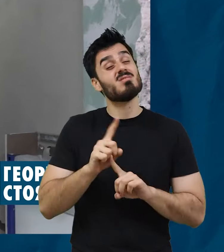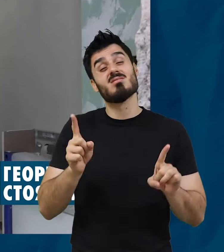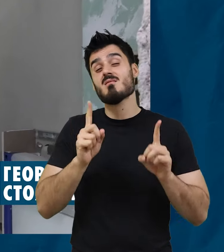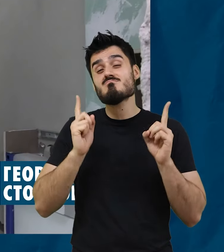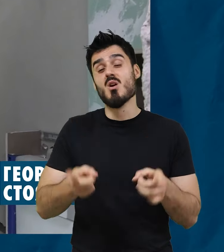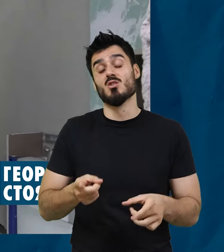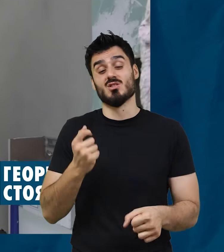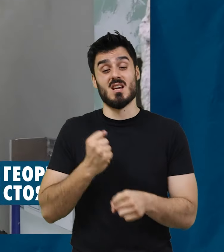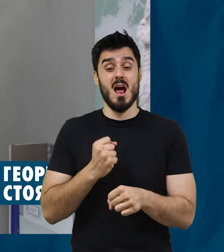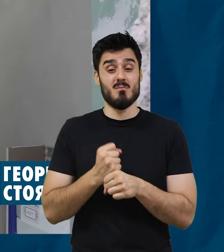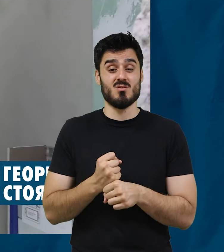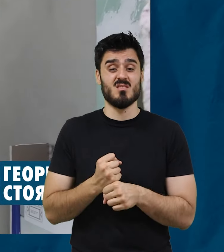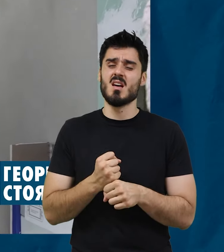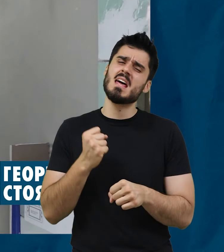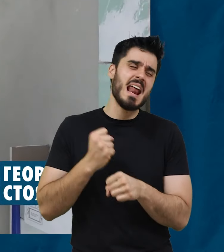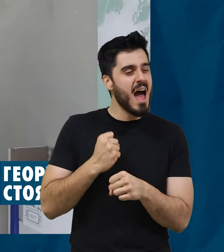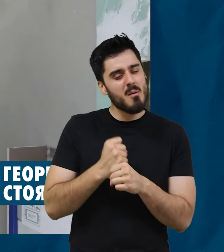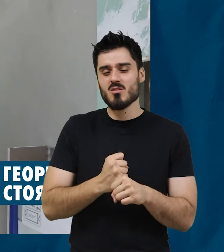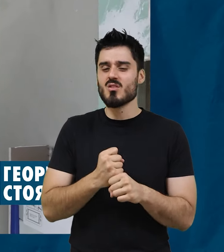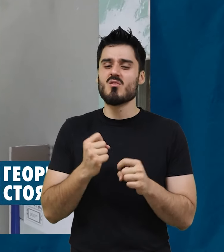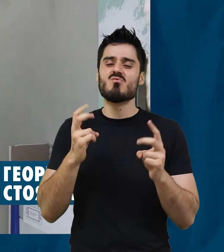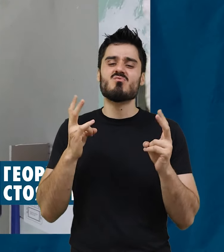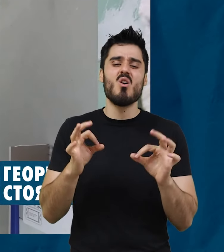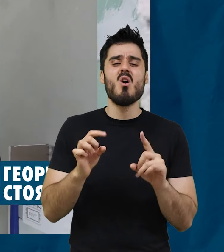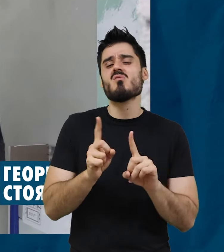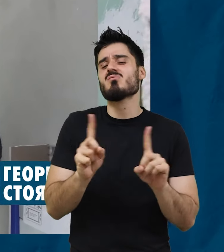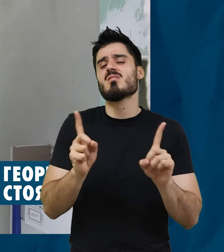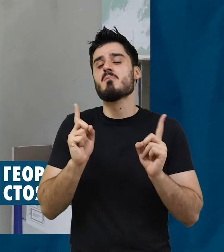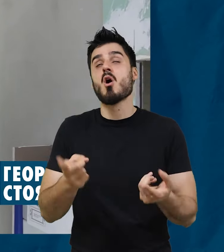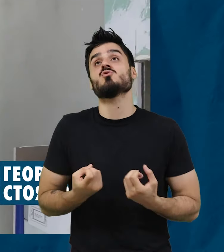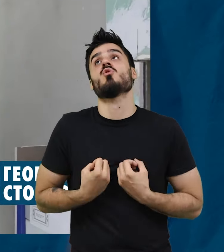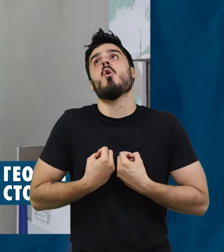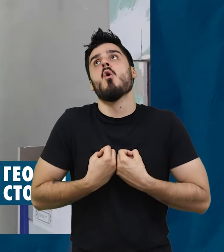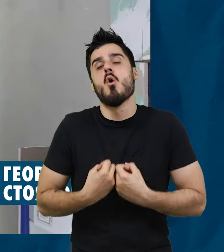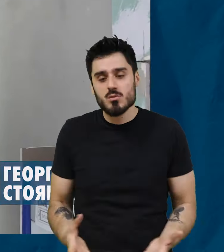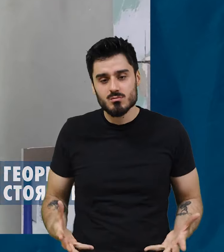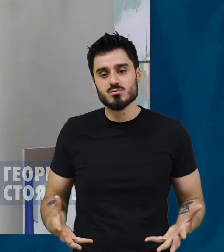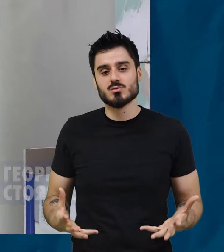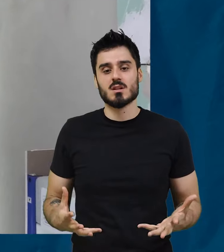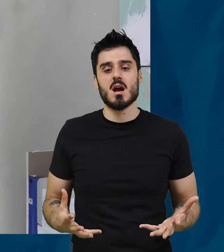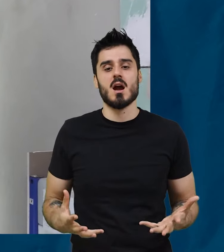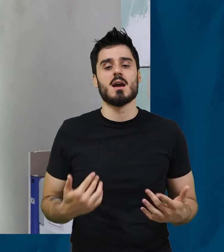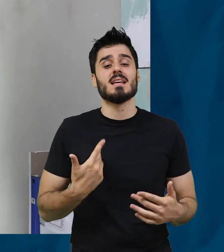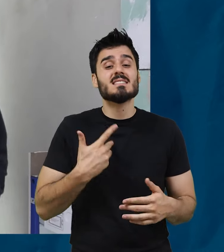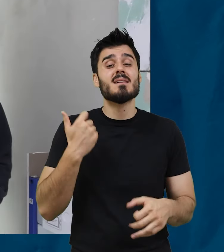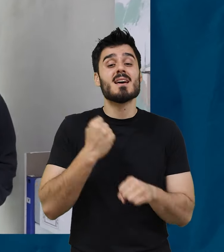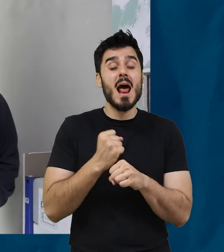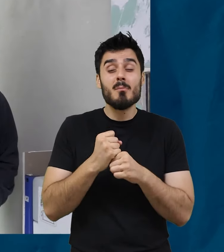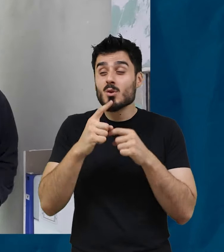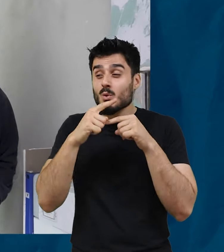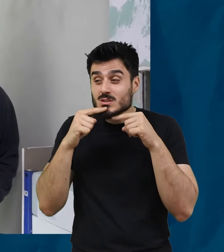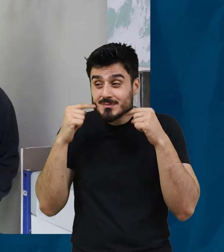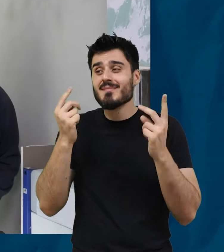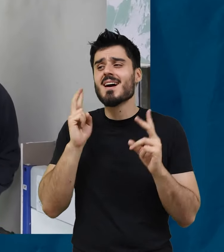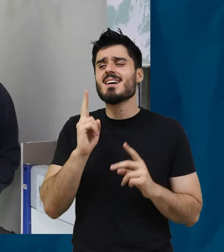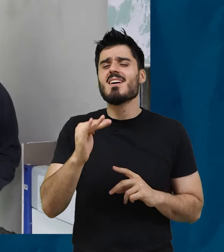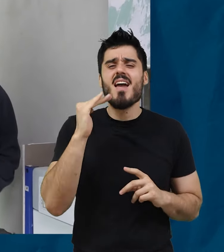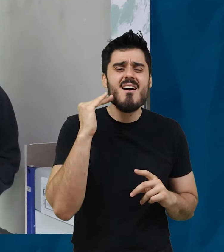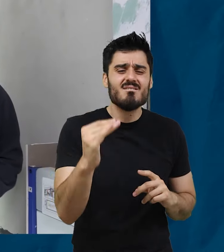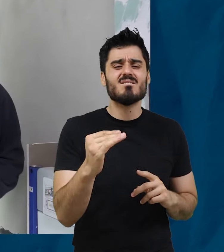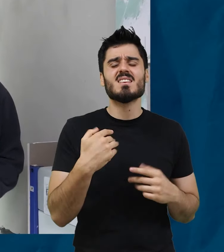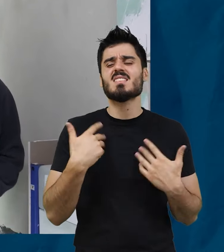се работи. Ами, работи се, но не може да се отпуснем. А, така. А, ние искаме да работим с Мирка и с Кев. Не искам